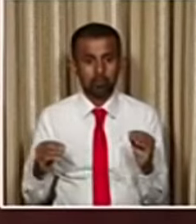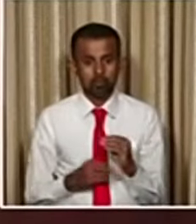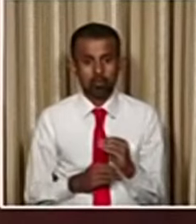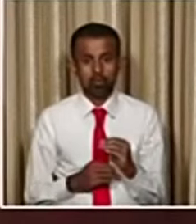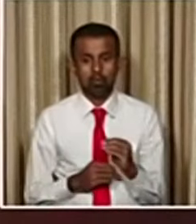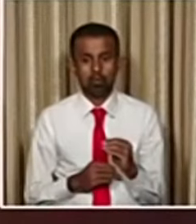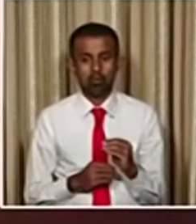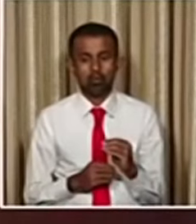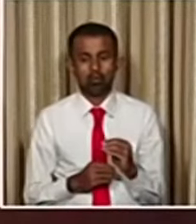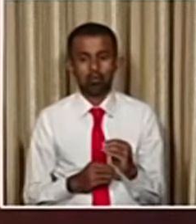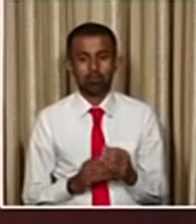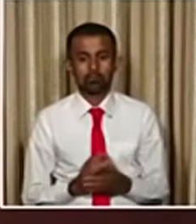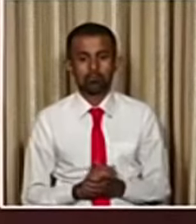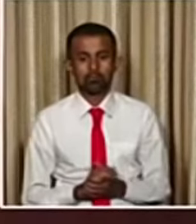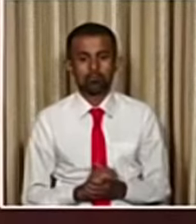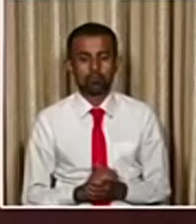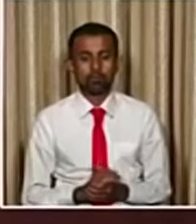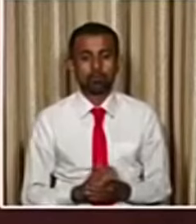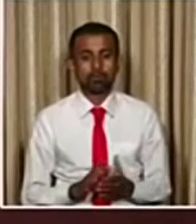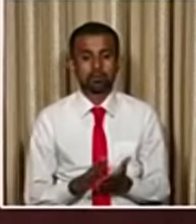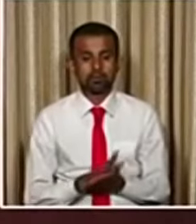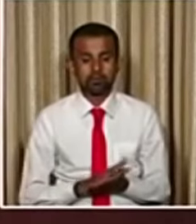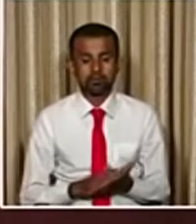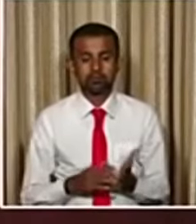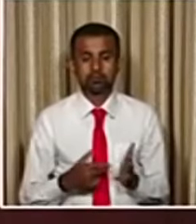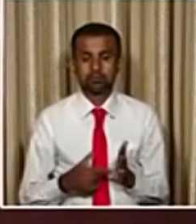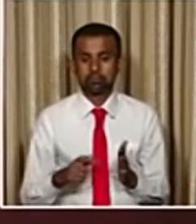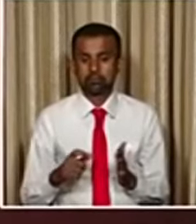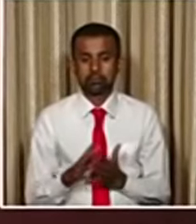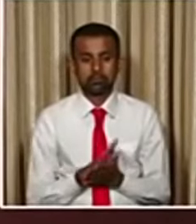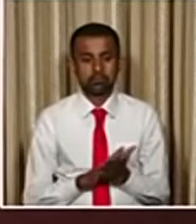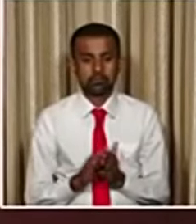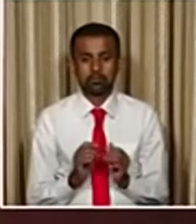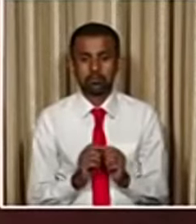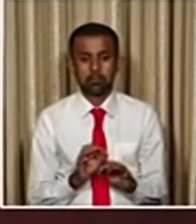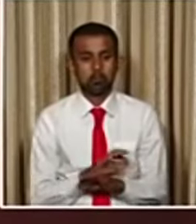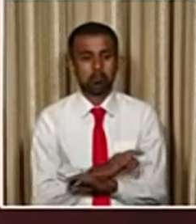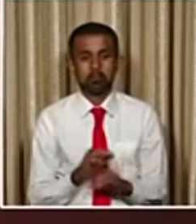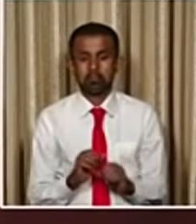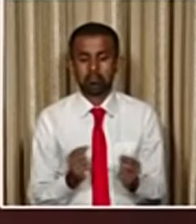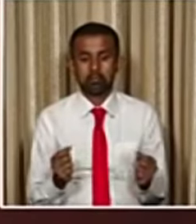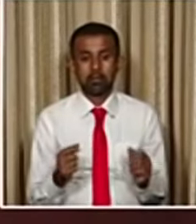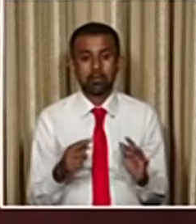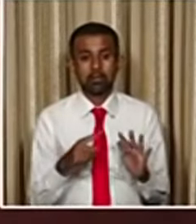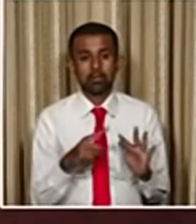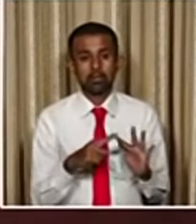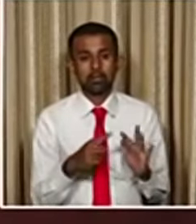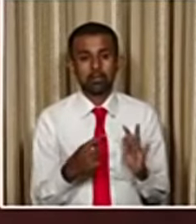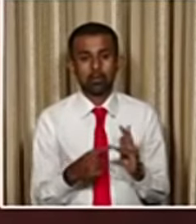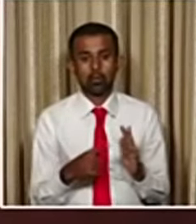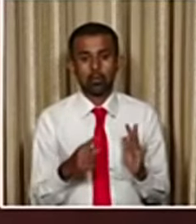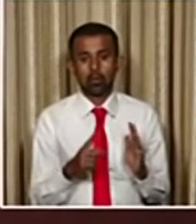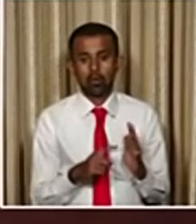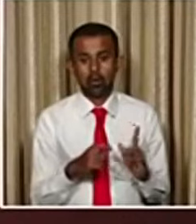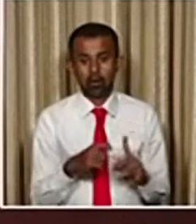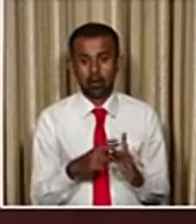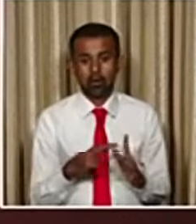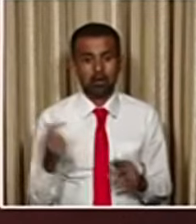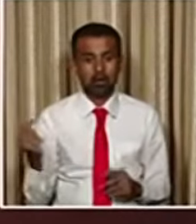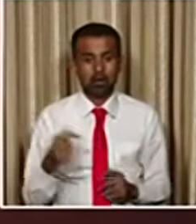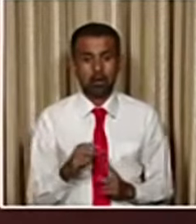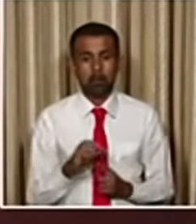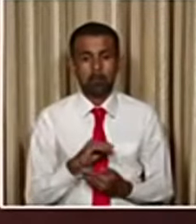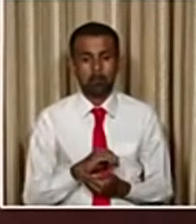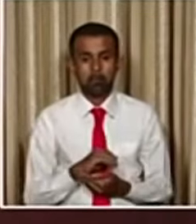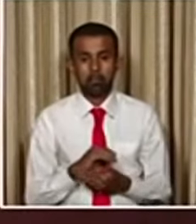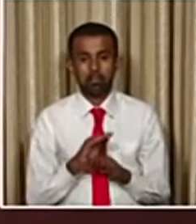ඒ නිසා එහෙම සාම හරි ටෙක්නිකල් වැඩපිළිවෙලක් හැදිලා නැහැ. නමුත් අපි EOI කැඳෙව්වා පෞද්ගලිකාංශයේ ආයතන කීපයක්.